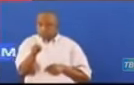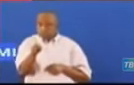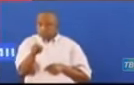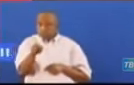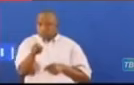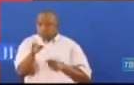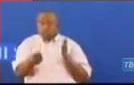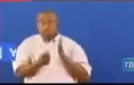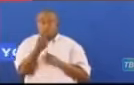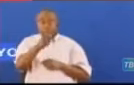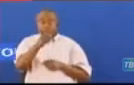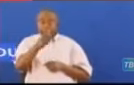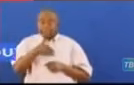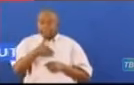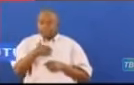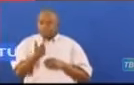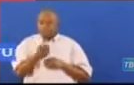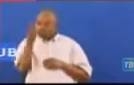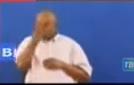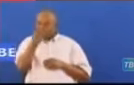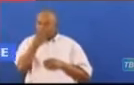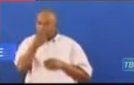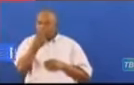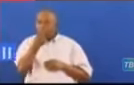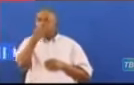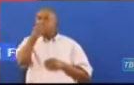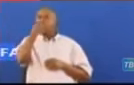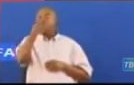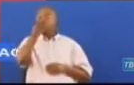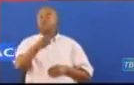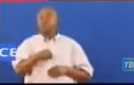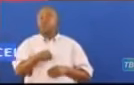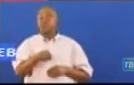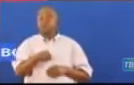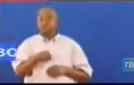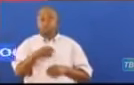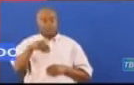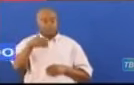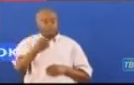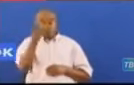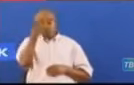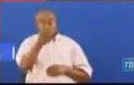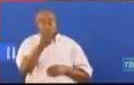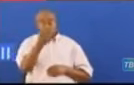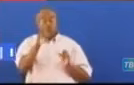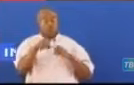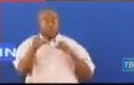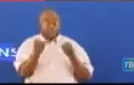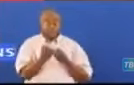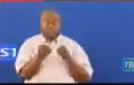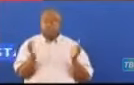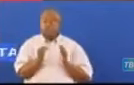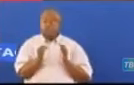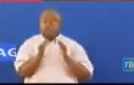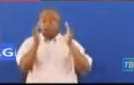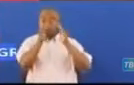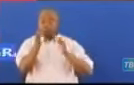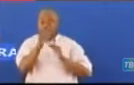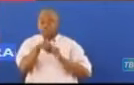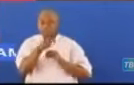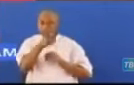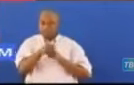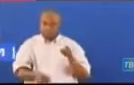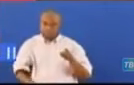ikitokea mmoja wetu anataka kujenga umaarufu binafsi badala ya umaarufu wa taasisi na kulinda mifumo ya taifa letu, mheshimiwa